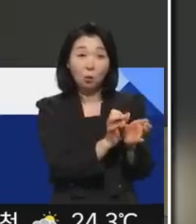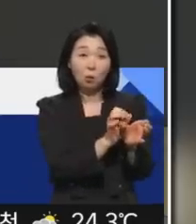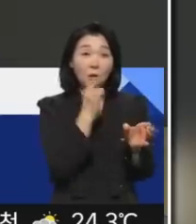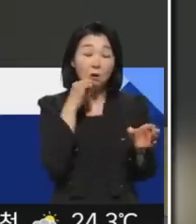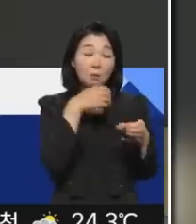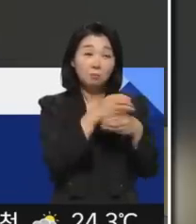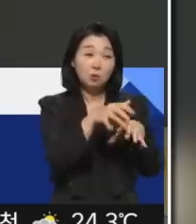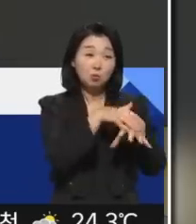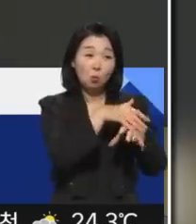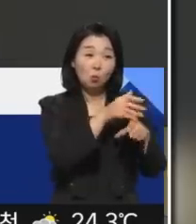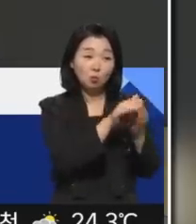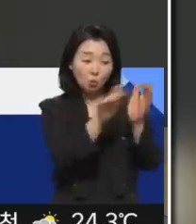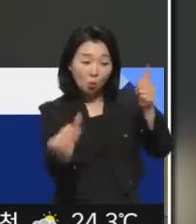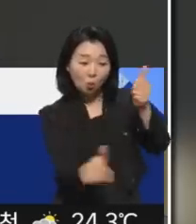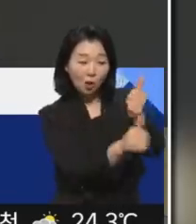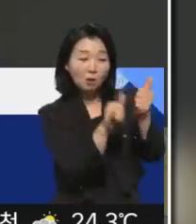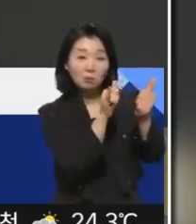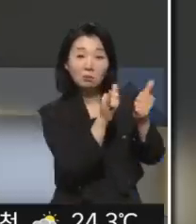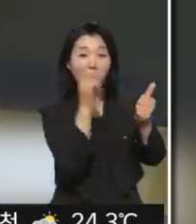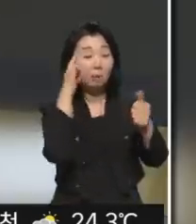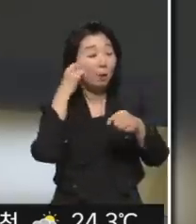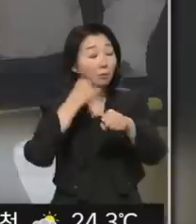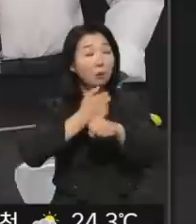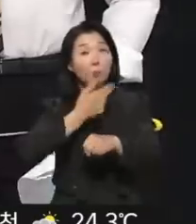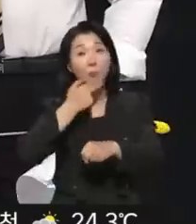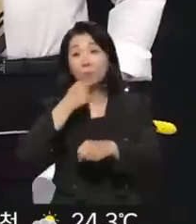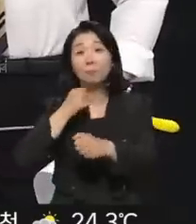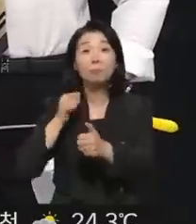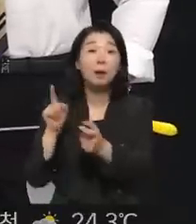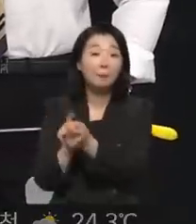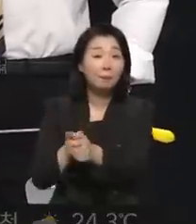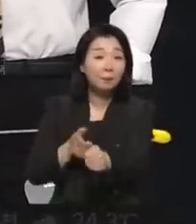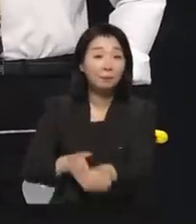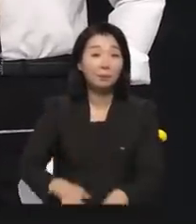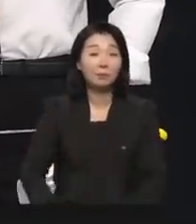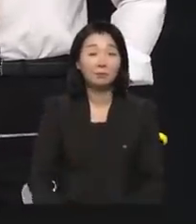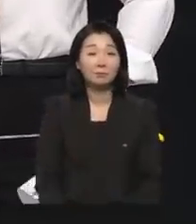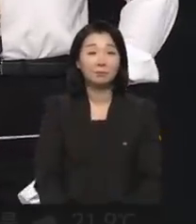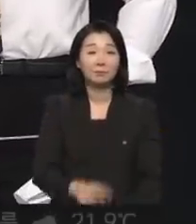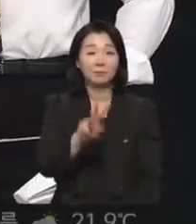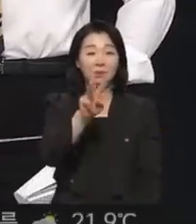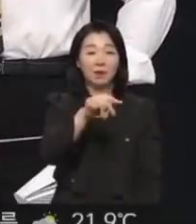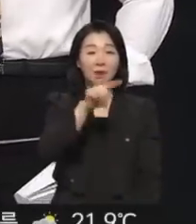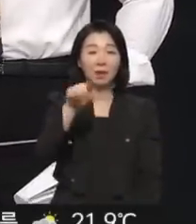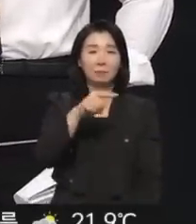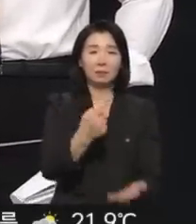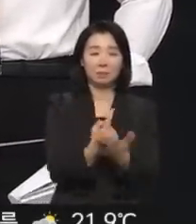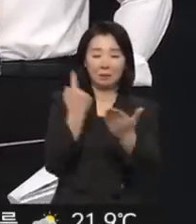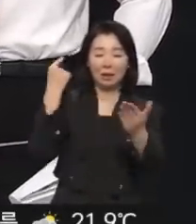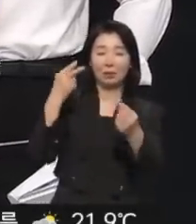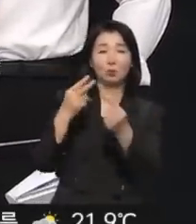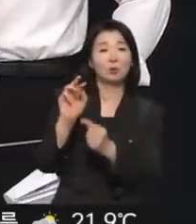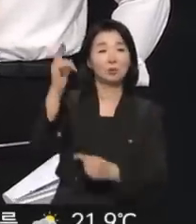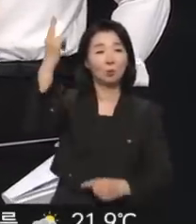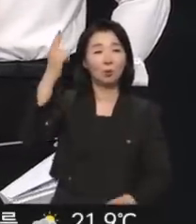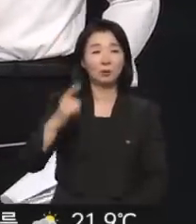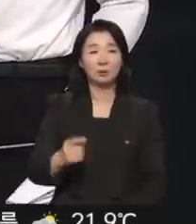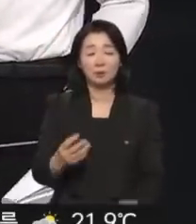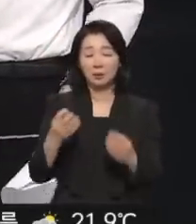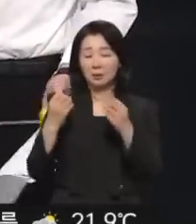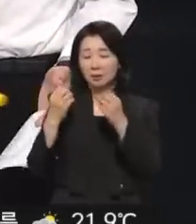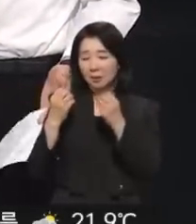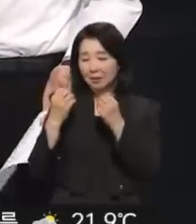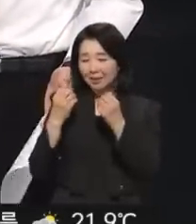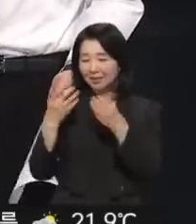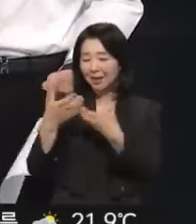그러니까 편견 없이 좀 만나셨으면 좋겠고 MG 이탈의 두 번째 원인, 이 새로 출범한 김기현 지도부가